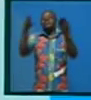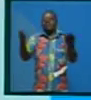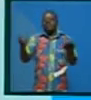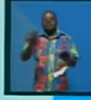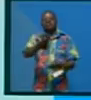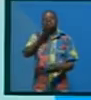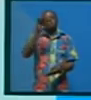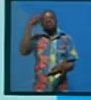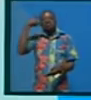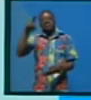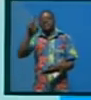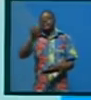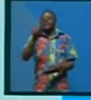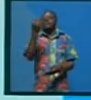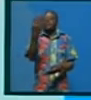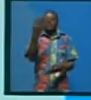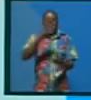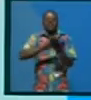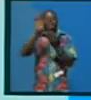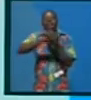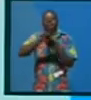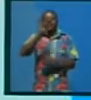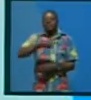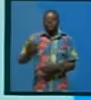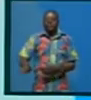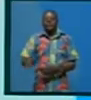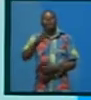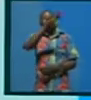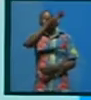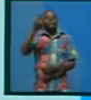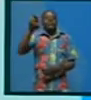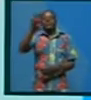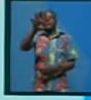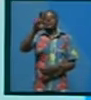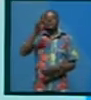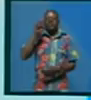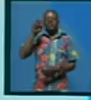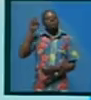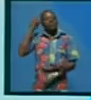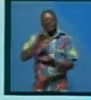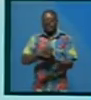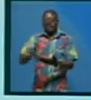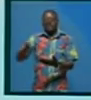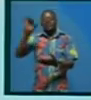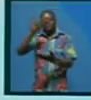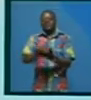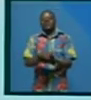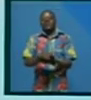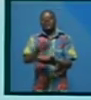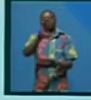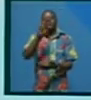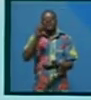se tiendra le 24 février à Bobo-Dioulasso. 230 candidates sont inscrites pour cette présélection et 30 filles